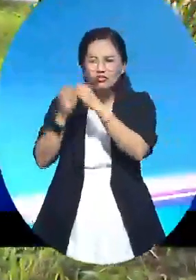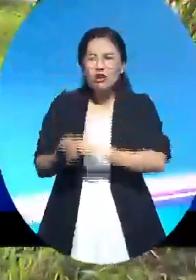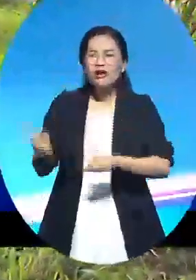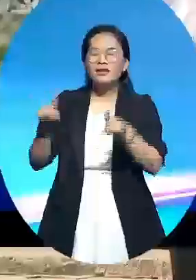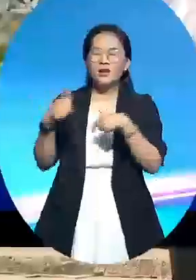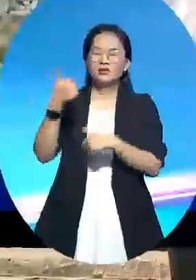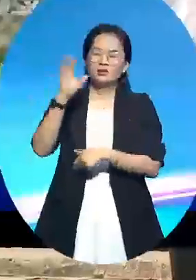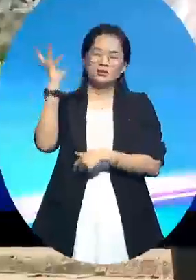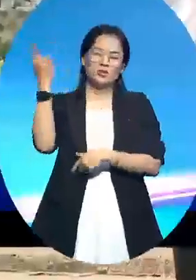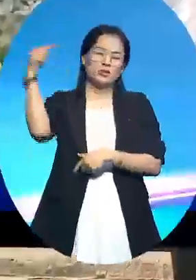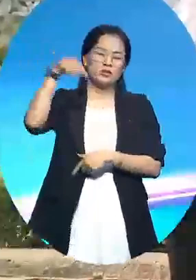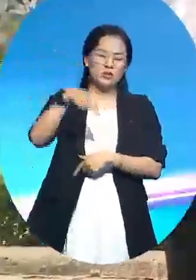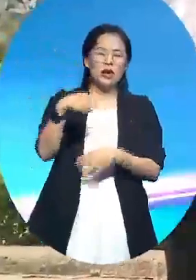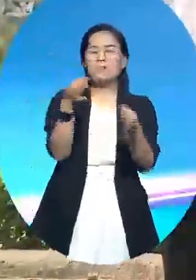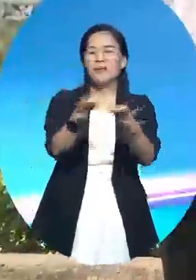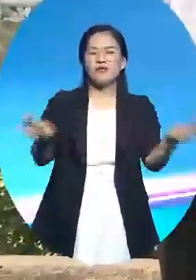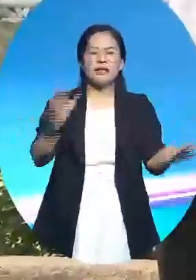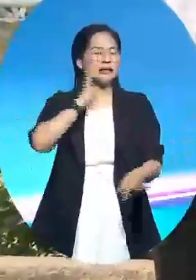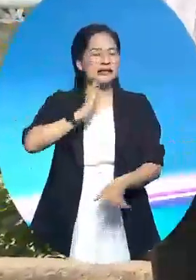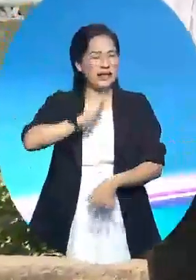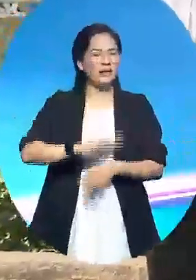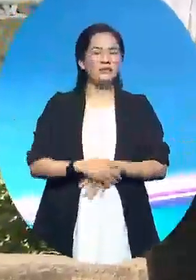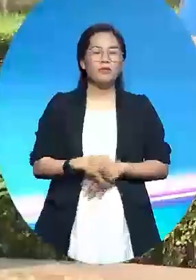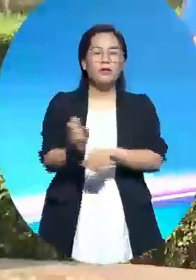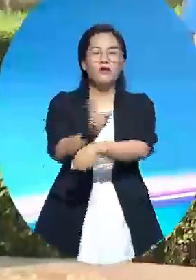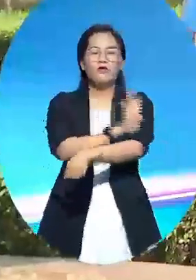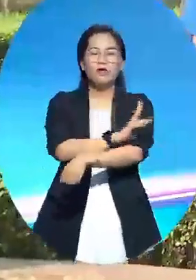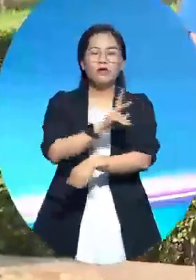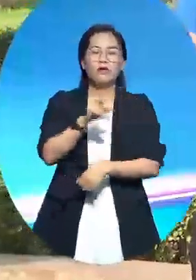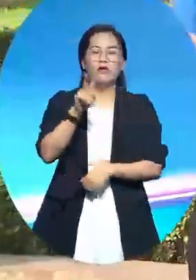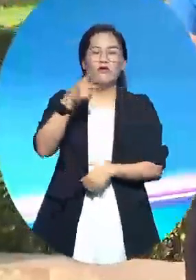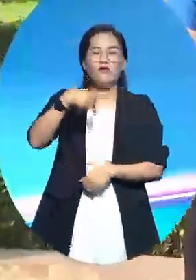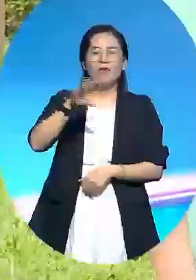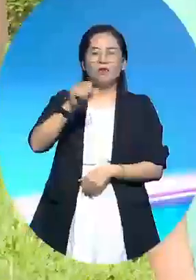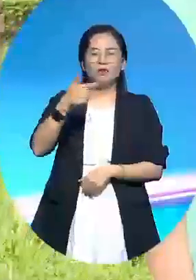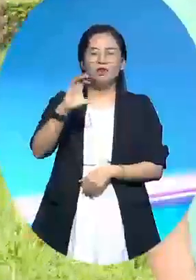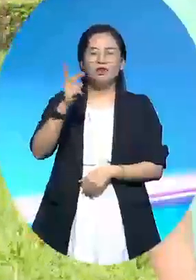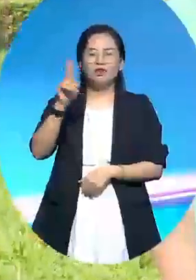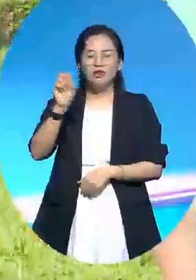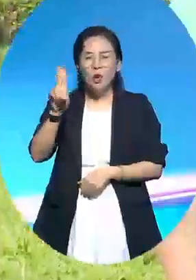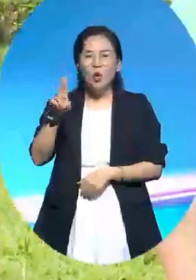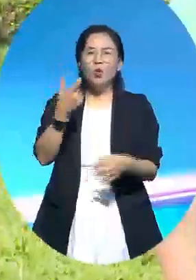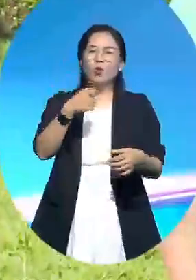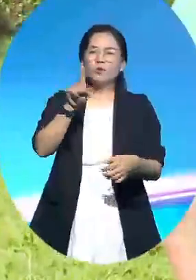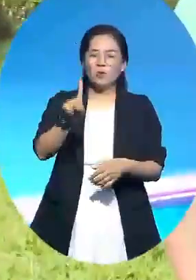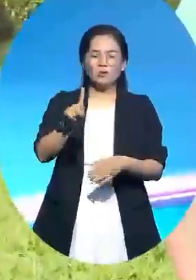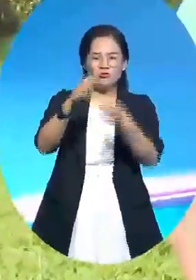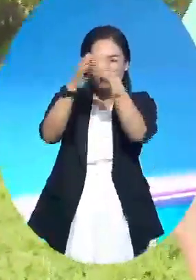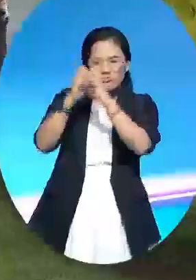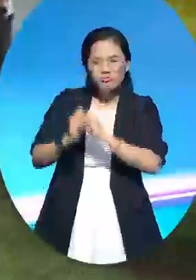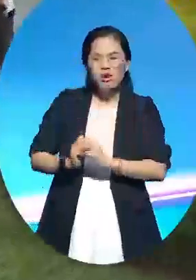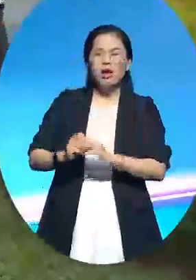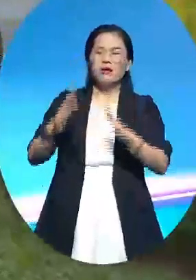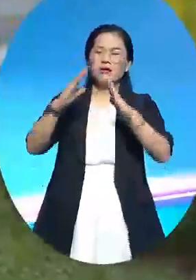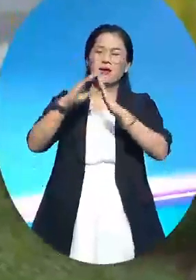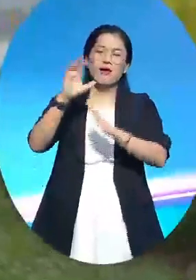và du khách sử dụng nhà vệ sinh miễn phí tại khu vực công viên Phong Châu ngay nhà sách Minh Khai quận 1 đã chính thức hoàn thành việc cải tạo khu vực nhà vệ